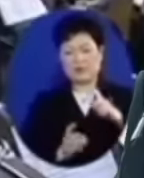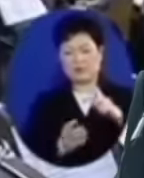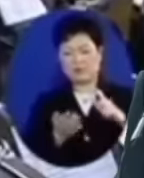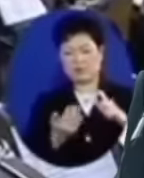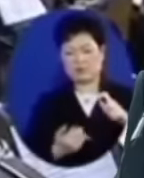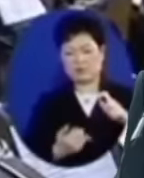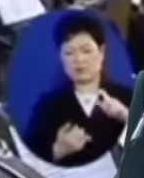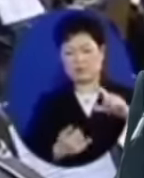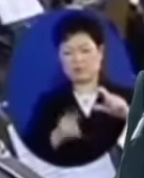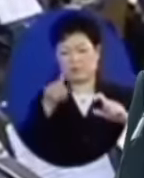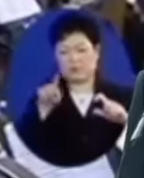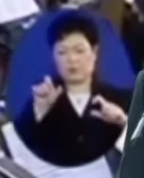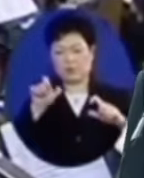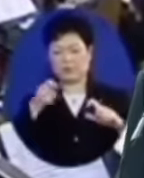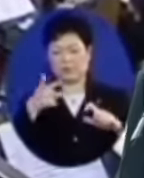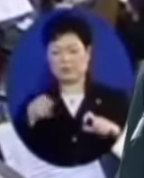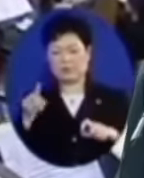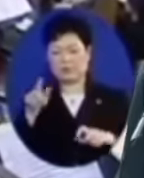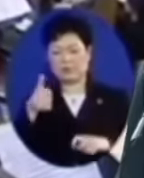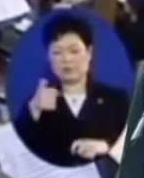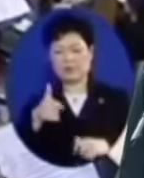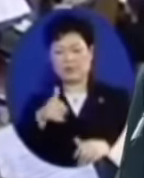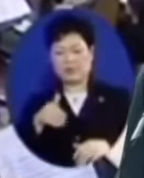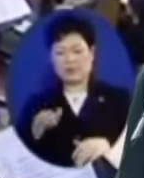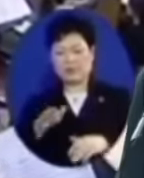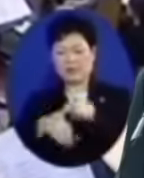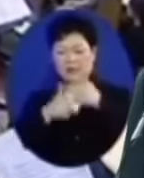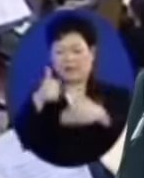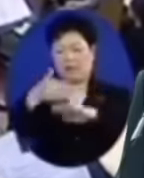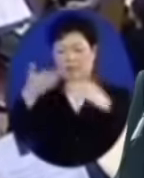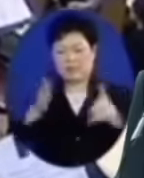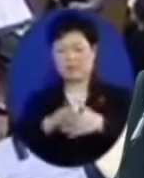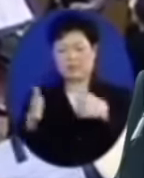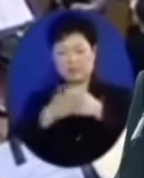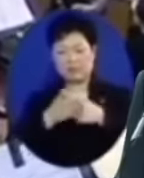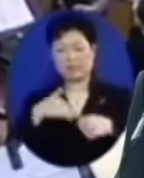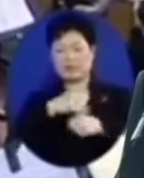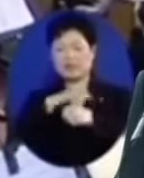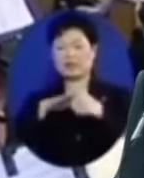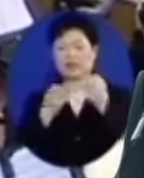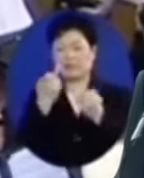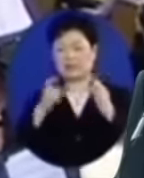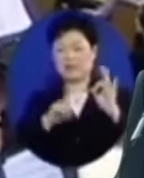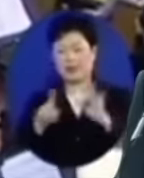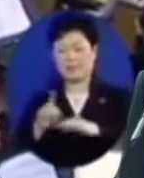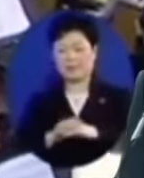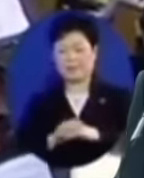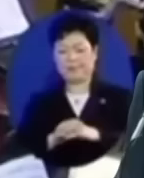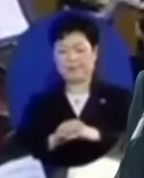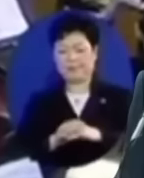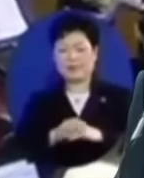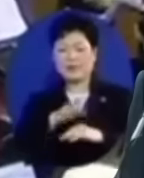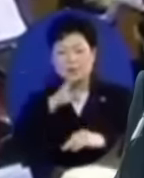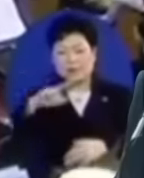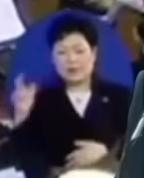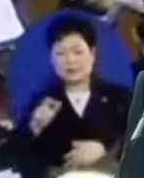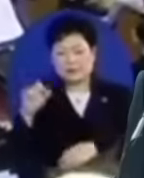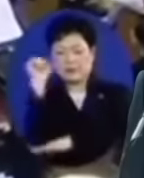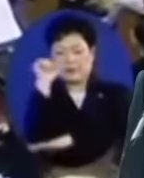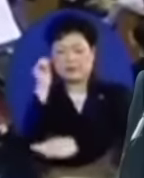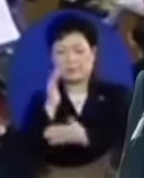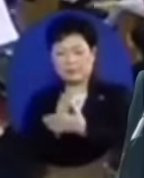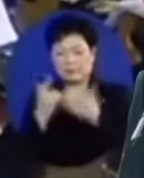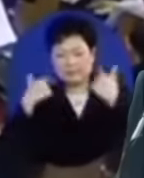예수 그리스도로 말미암아 우리에게 승리를 주신 하나님께 감사하니라. 그러므로 내 사랑하는 형제들아 견실하며 흔들리지